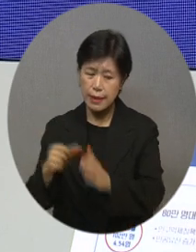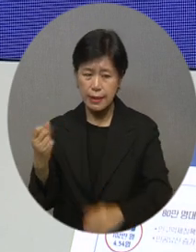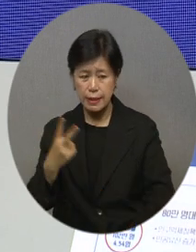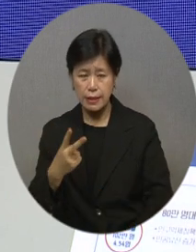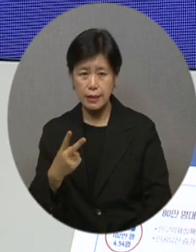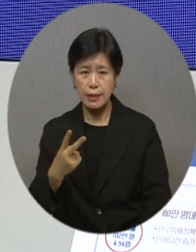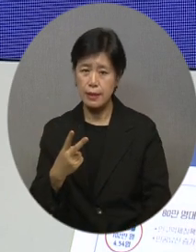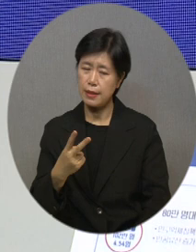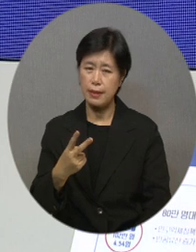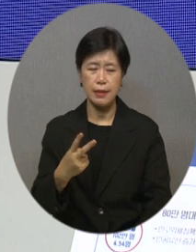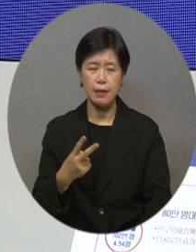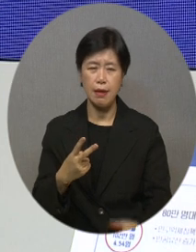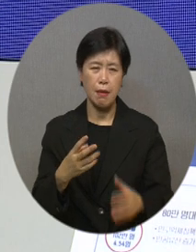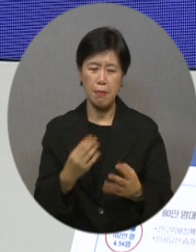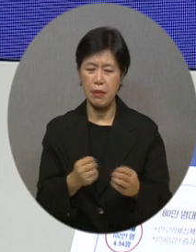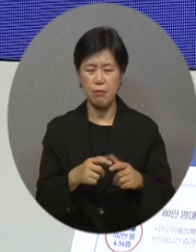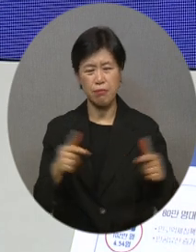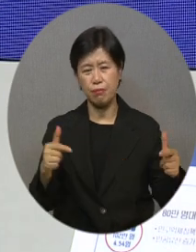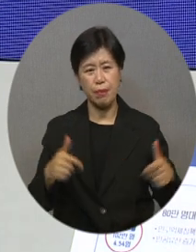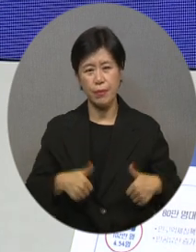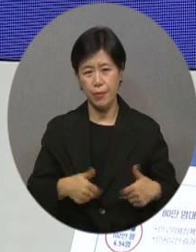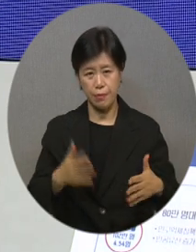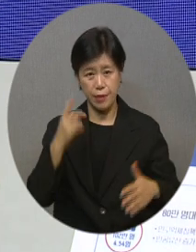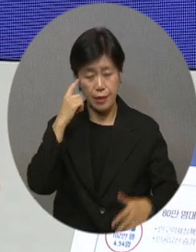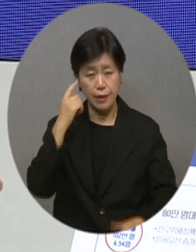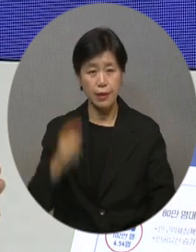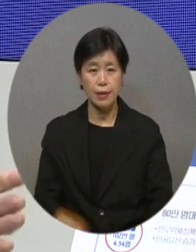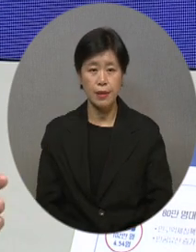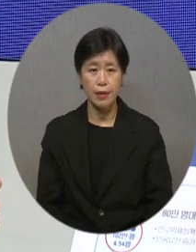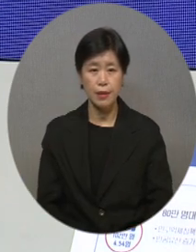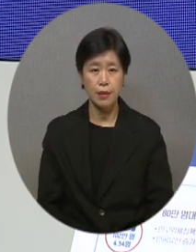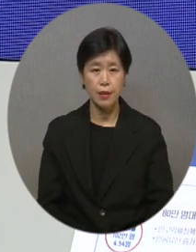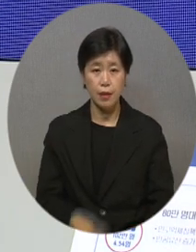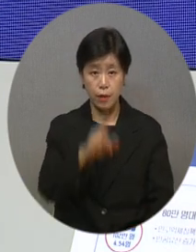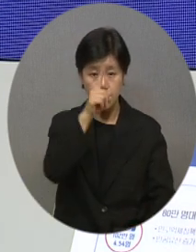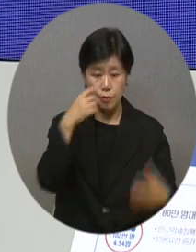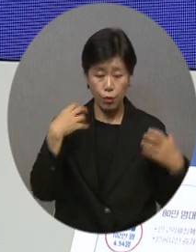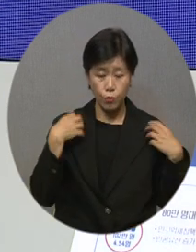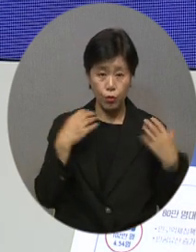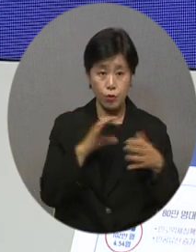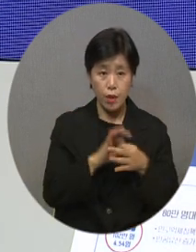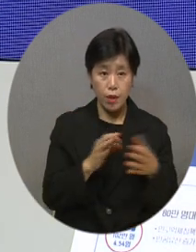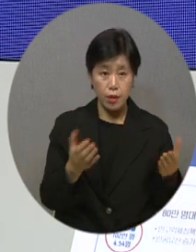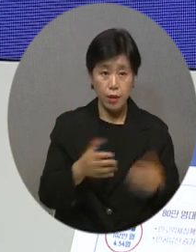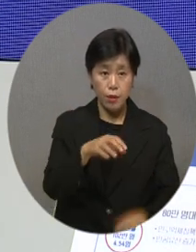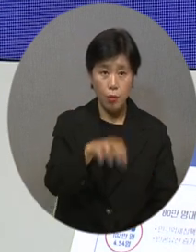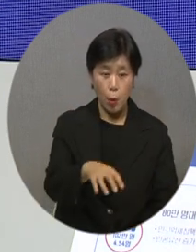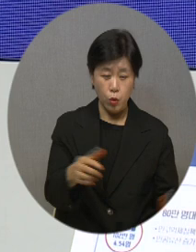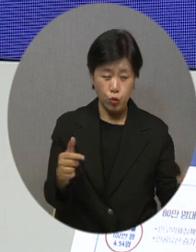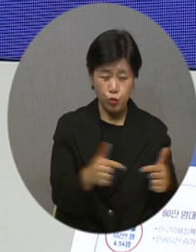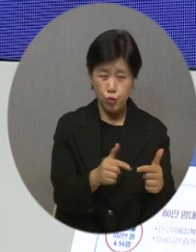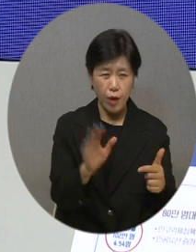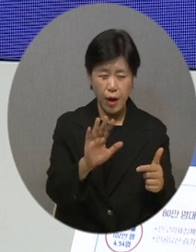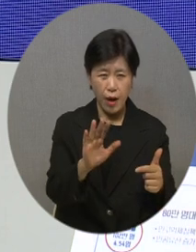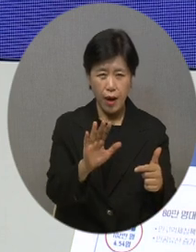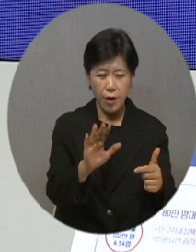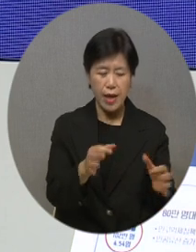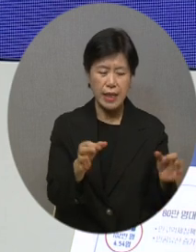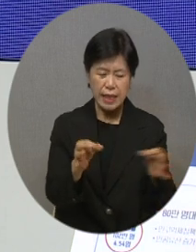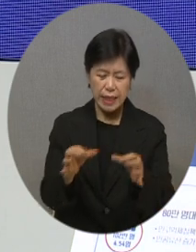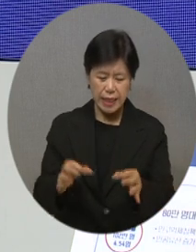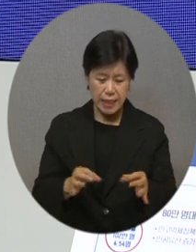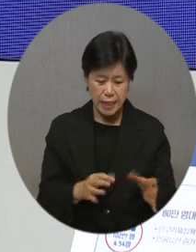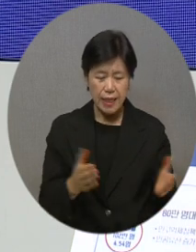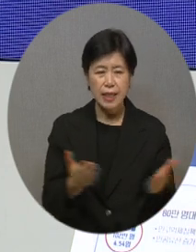때문에 사실은 이게 일자리를 뭐 정부 지원 일자리를 좀 줄인 게 아니고 다 한시적 일자리가 쭉 그만큼 그만두게 된